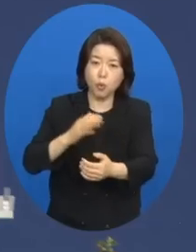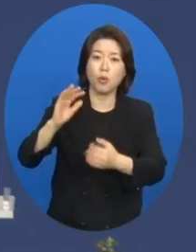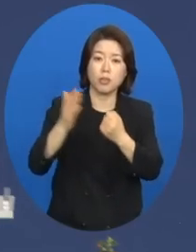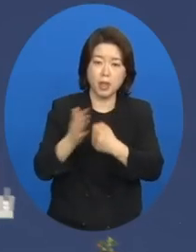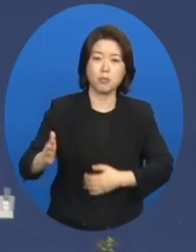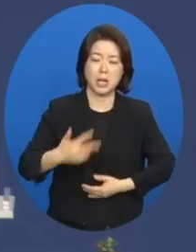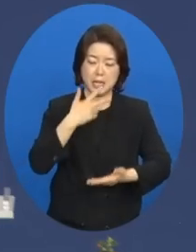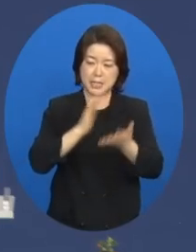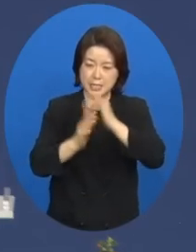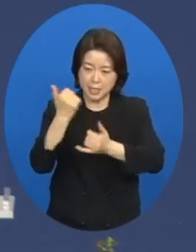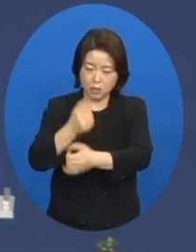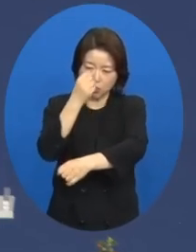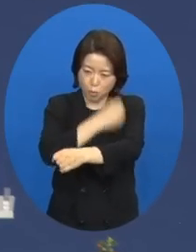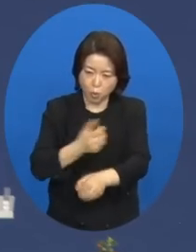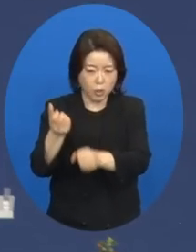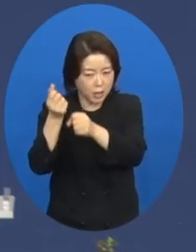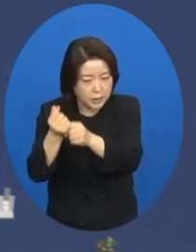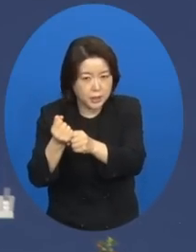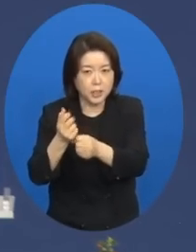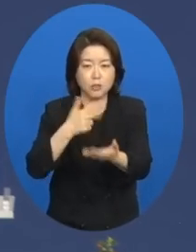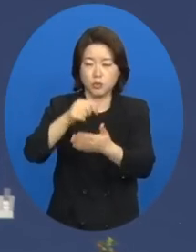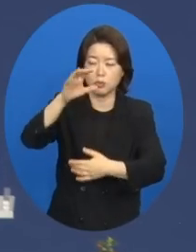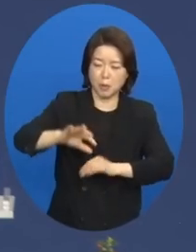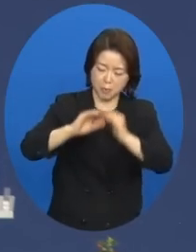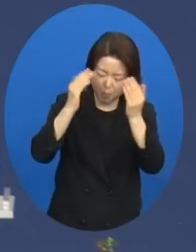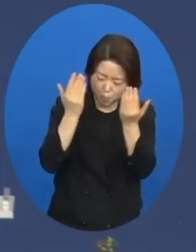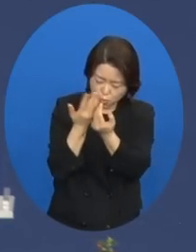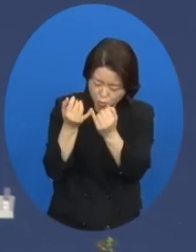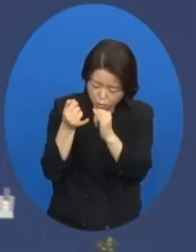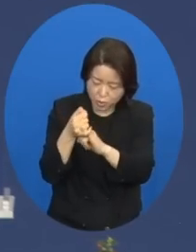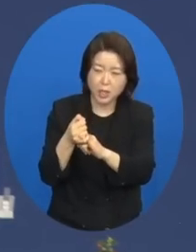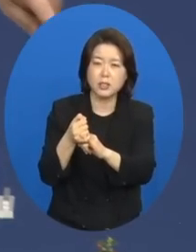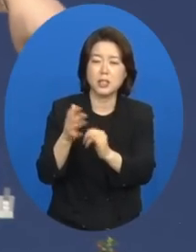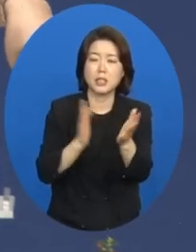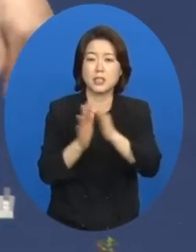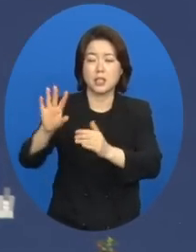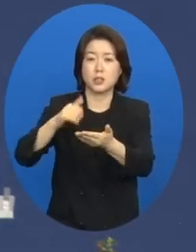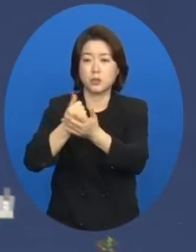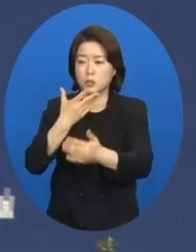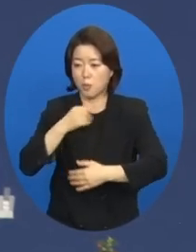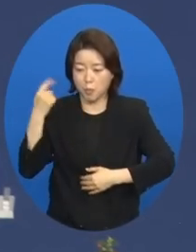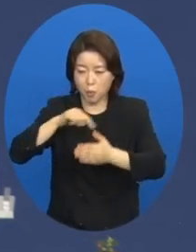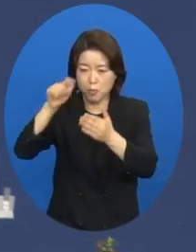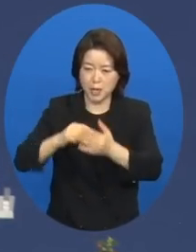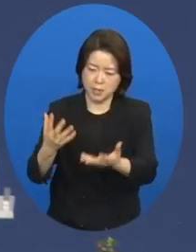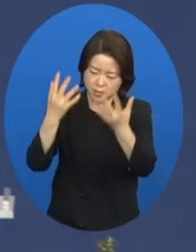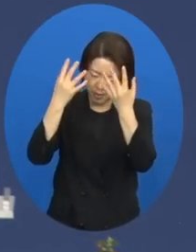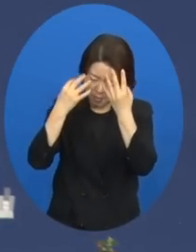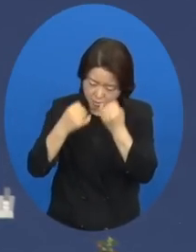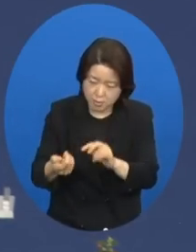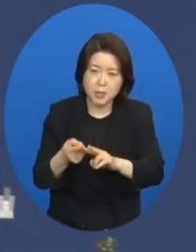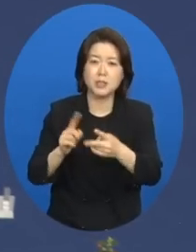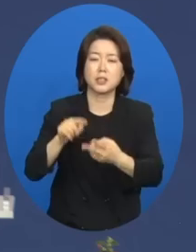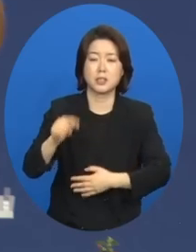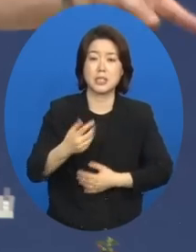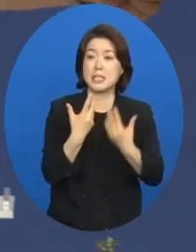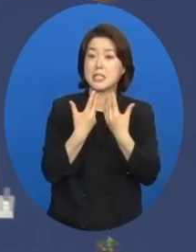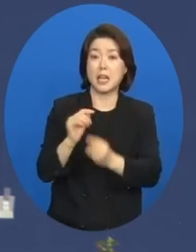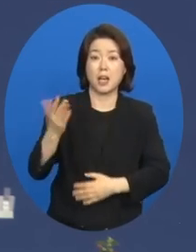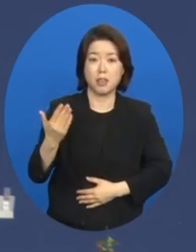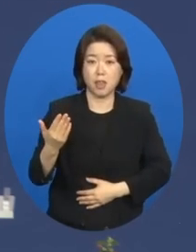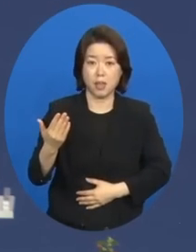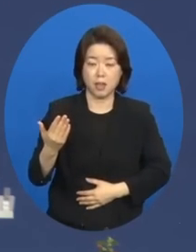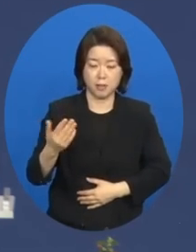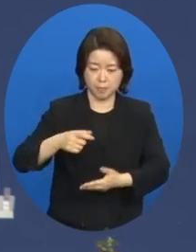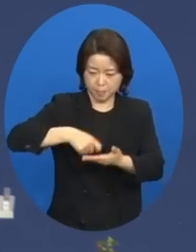공로 의지해서 주님 앞에 이 모든 약속이 예수 그리스도 복음 안에서 얼마든지 이해가 되나니